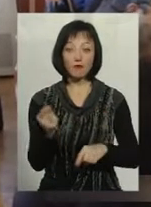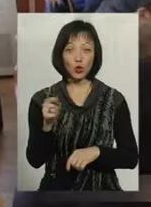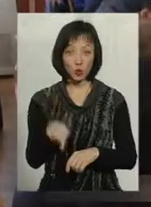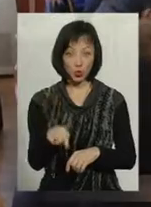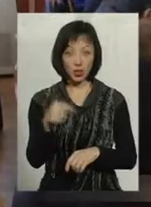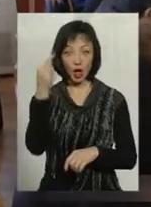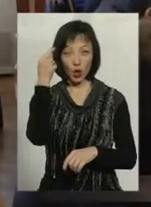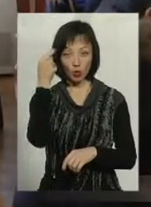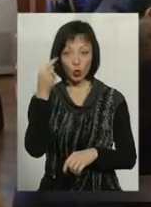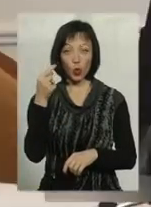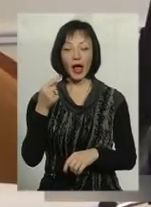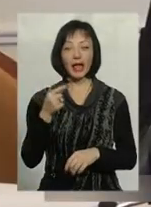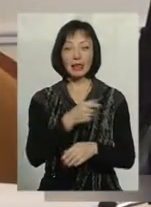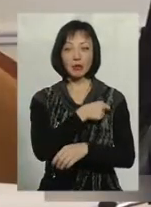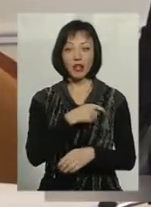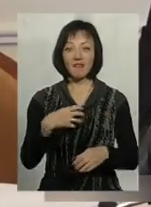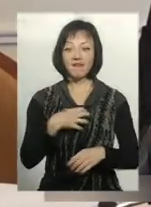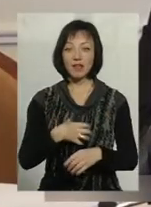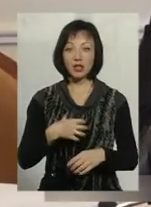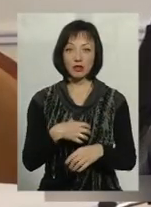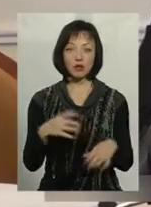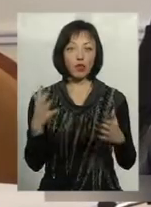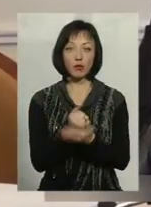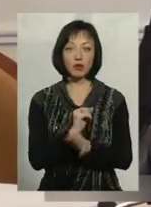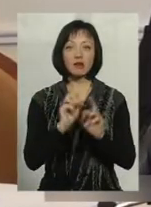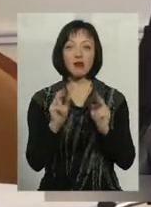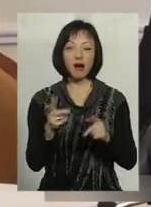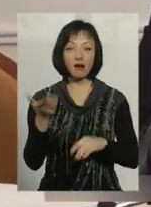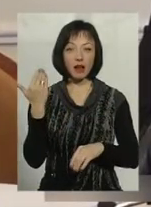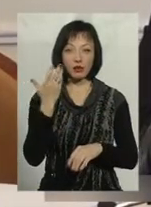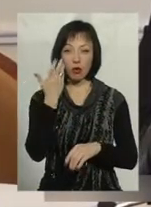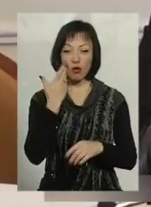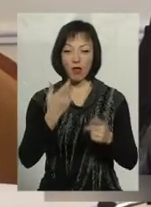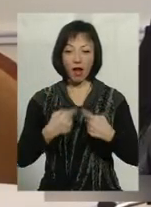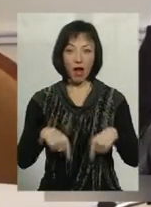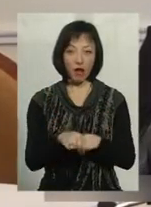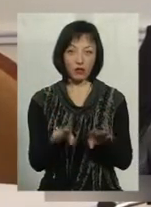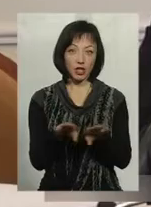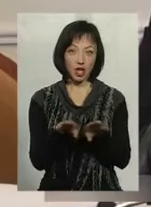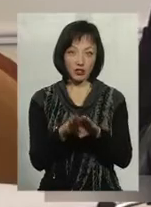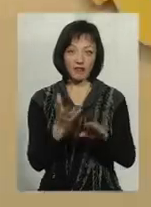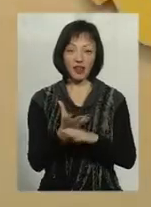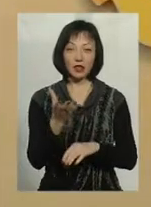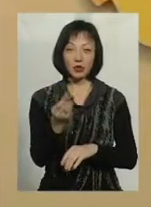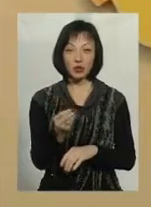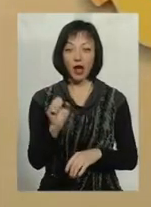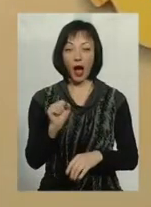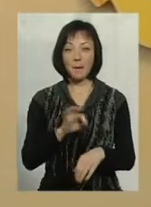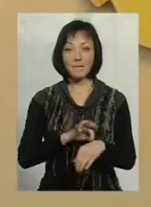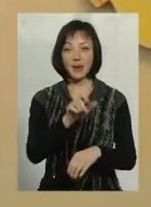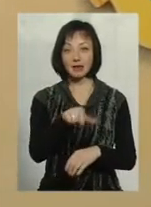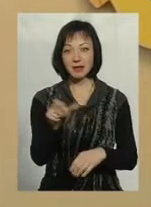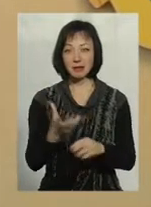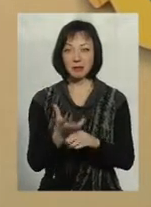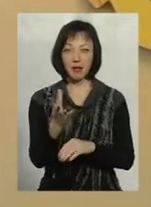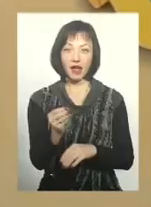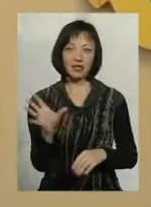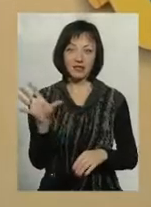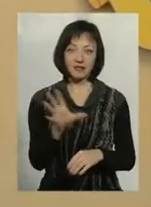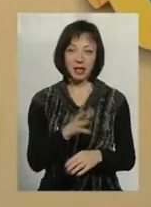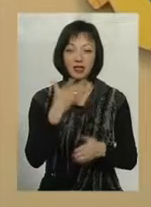закладають для того, що для тих чи інших політичних заяв, для того чи іншого красування на екрани. Очікується, що наступного року за рахунок